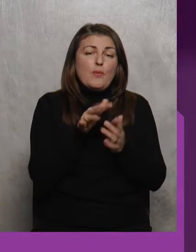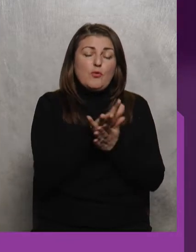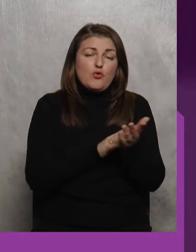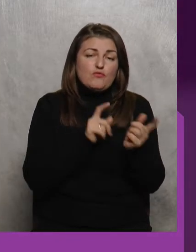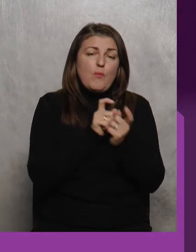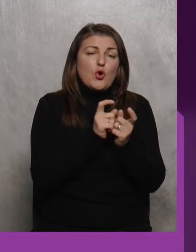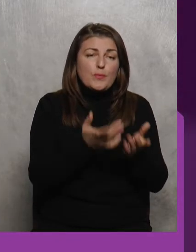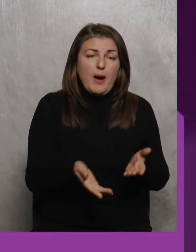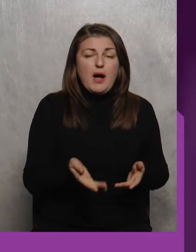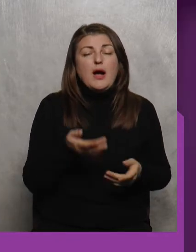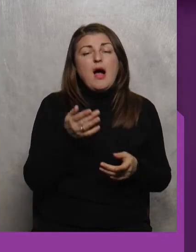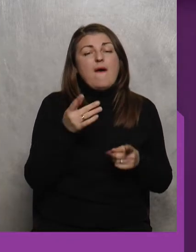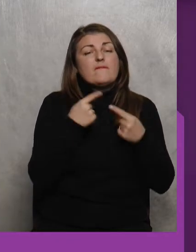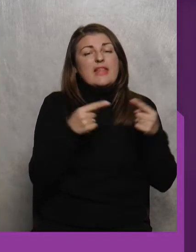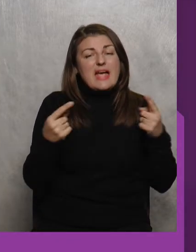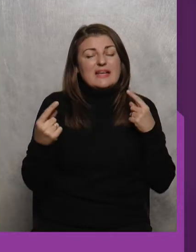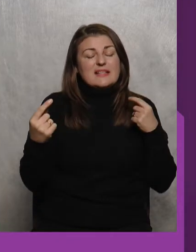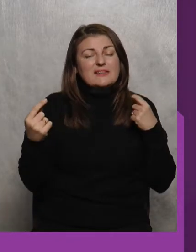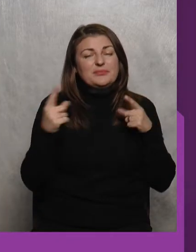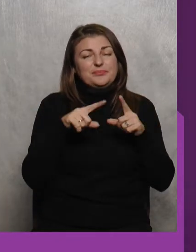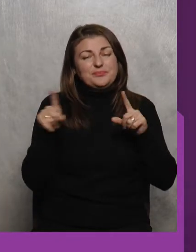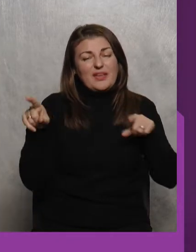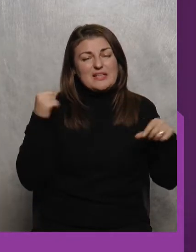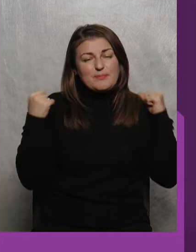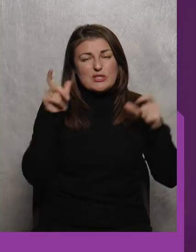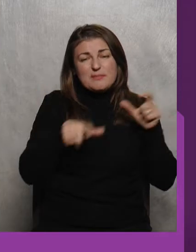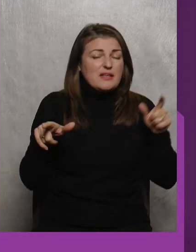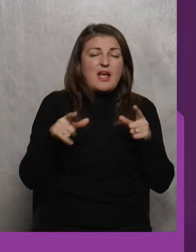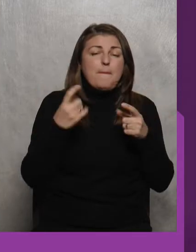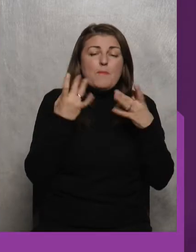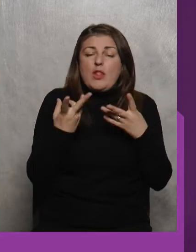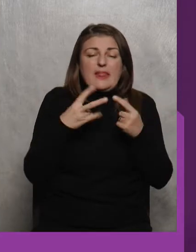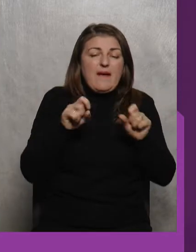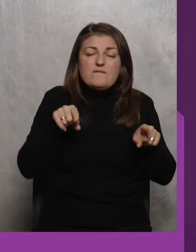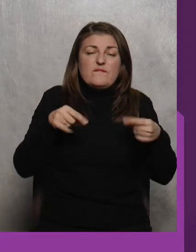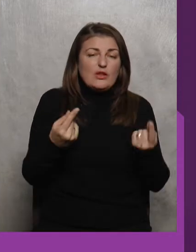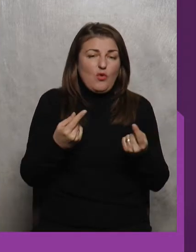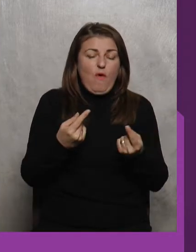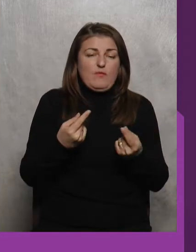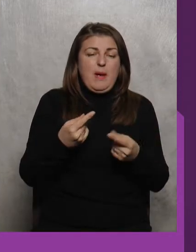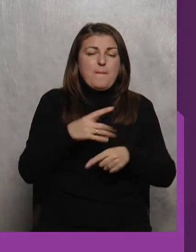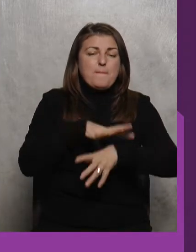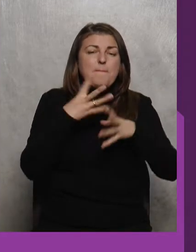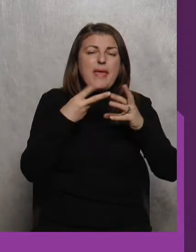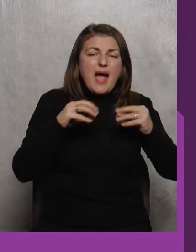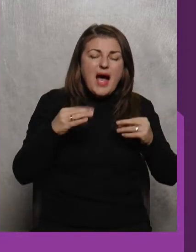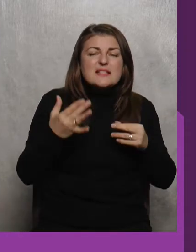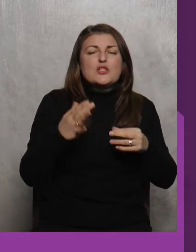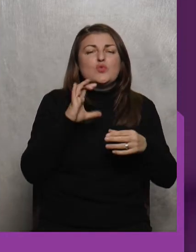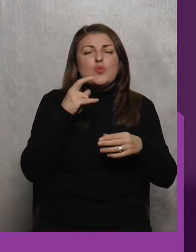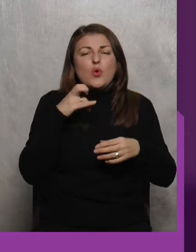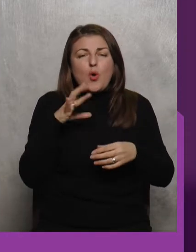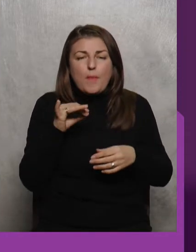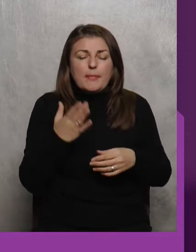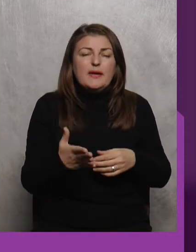продовжується боротьба. У деяких спортсменів просто не відновлюється потенціал м'язовий, потенціал